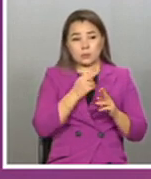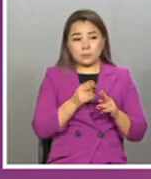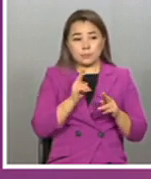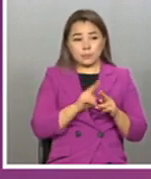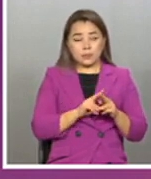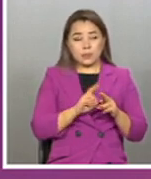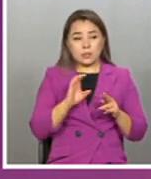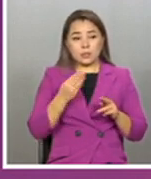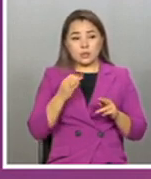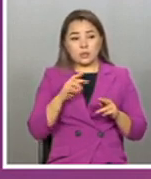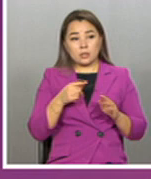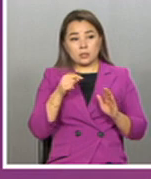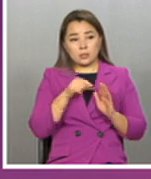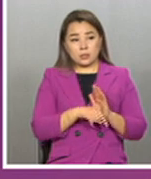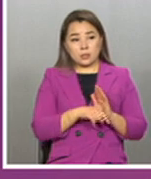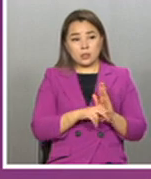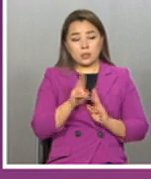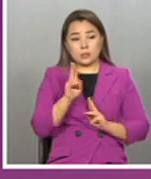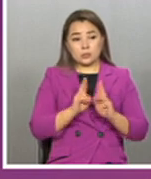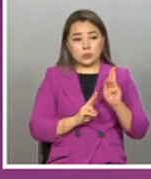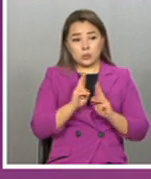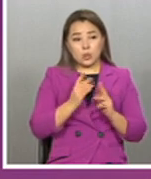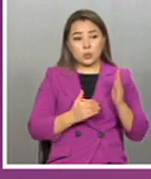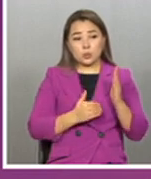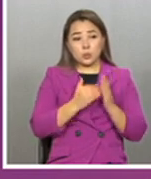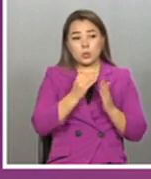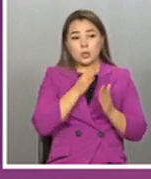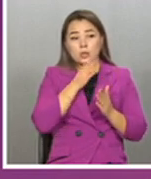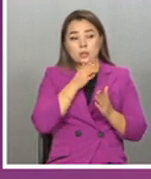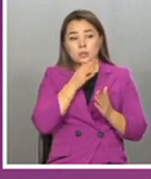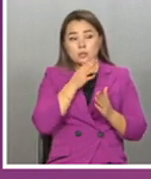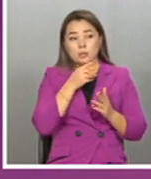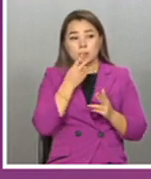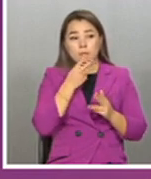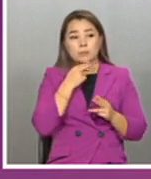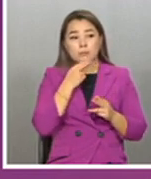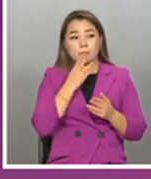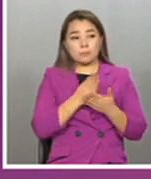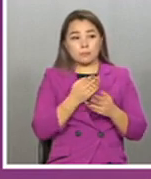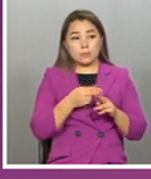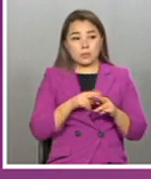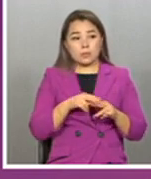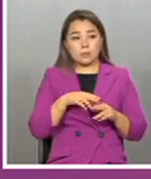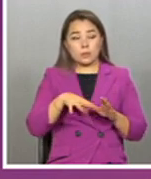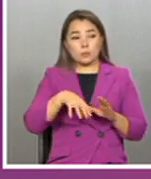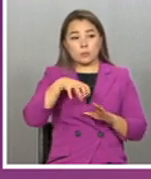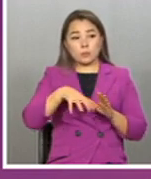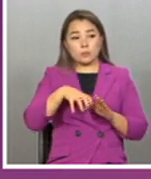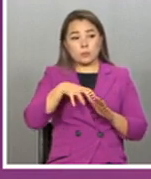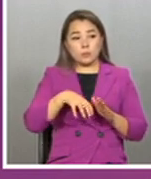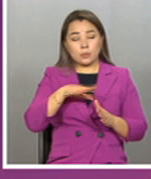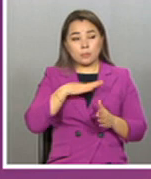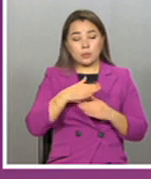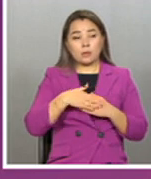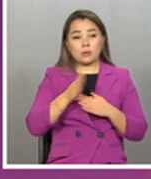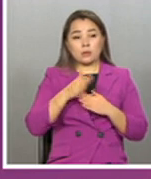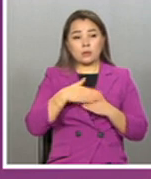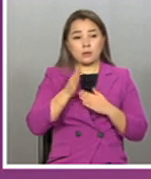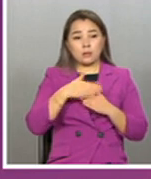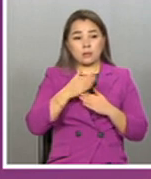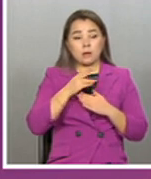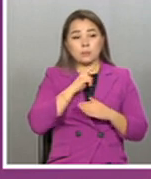жану қозғалтқыштың жоғарғы жағына назарымызды аударатын болсақ, клапандарды көре аламыз. Клапандардың